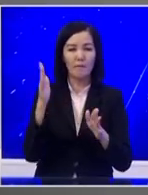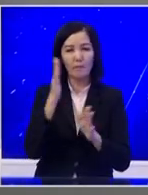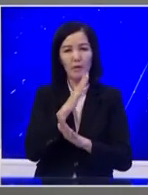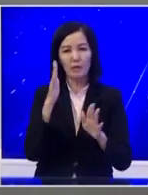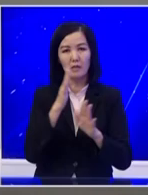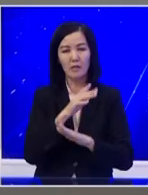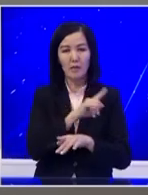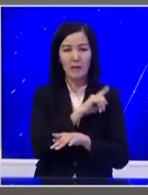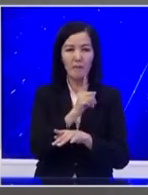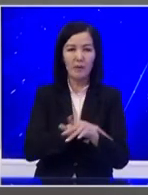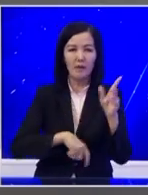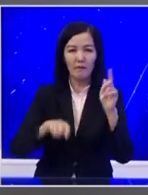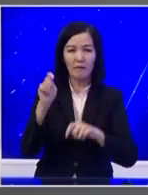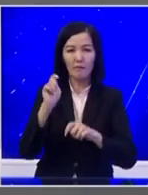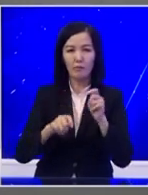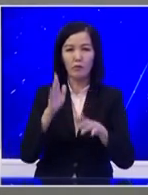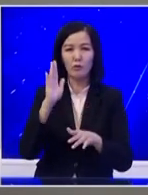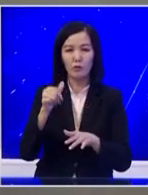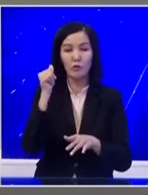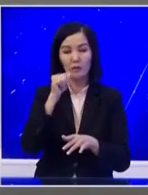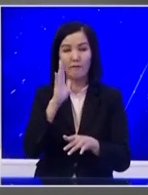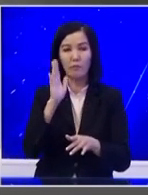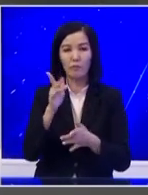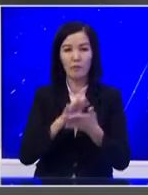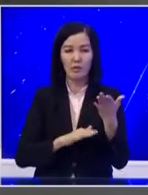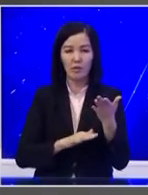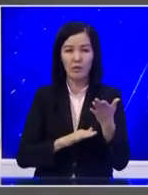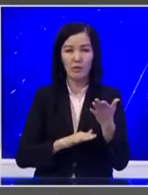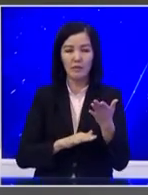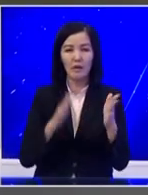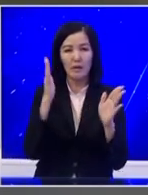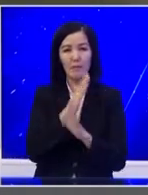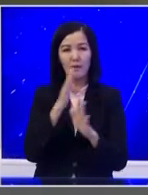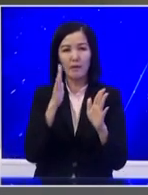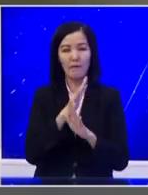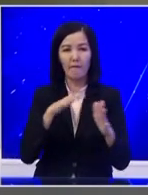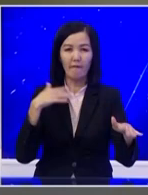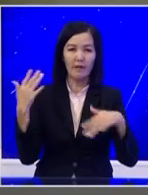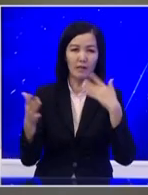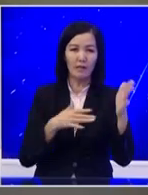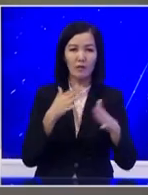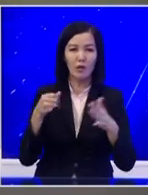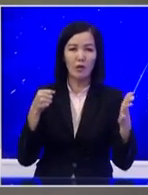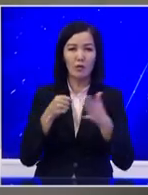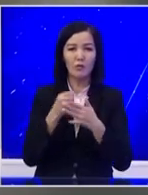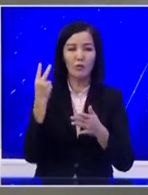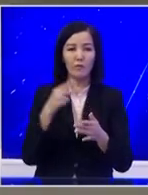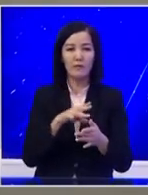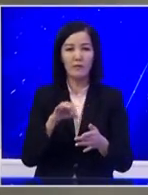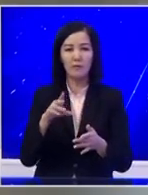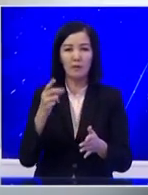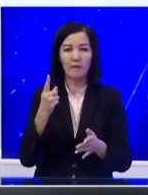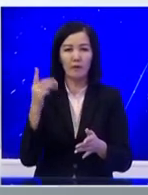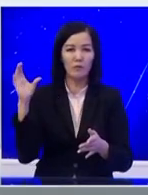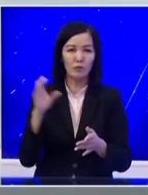что сильный проливной дождь в столице будет и завтра. По данным метеорологов, порывы ветра в выходные достигнут 20 метров в секунду,